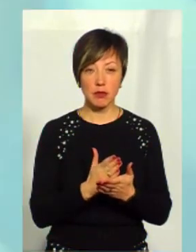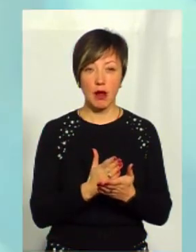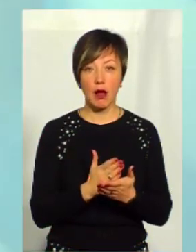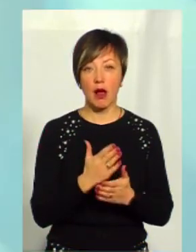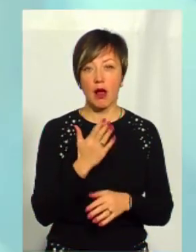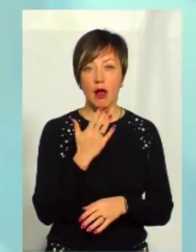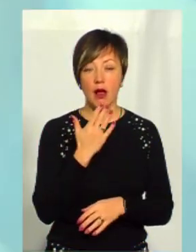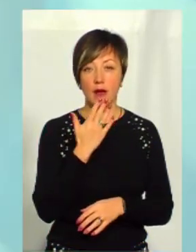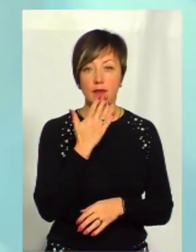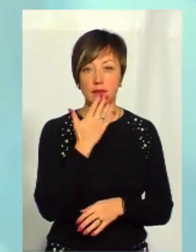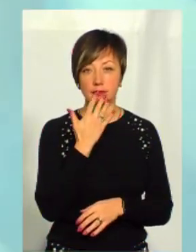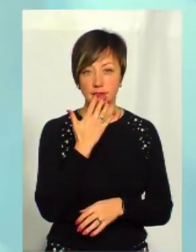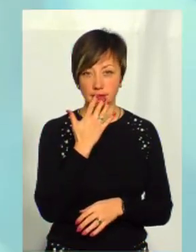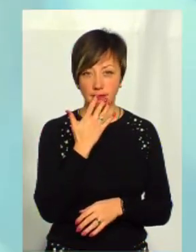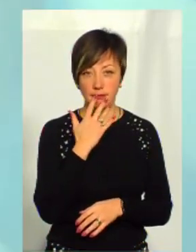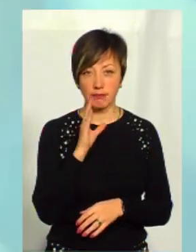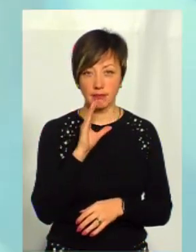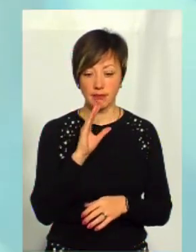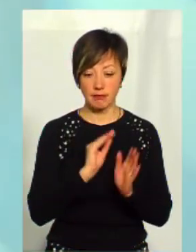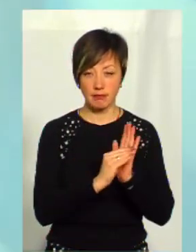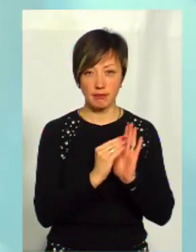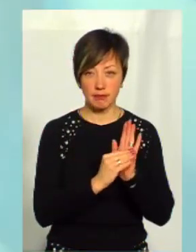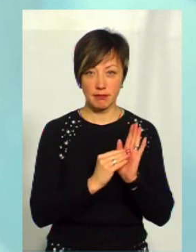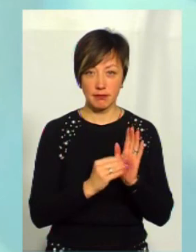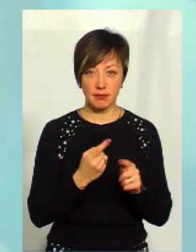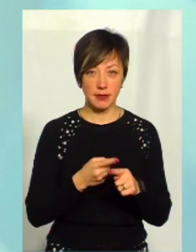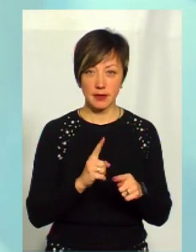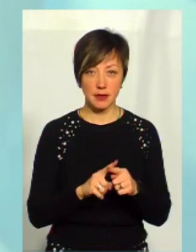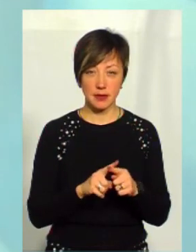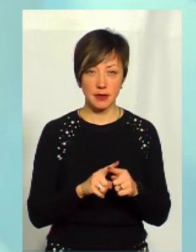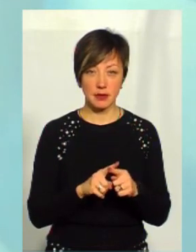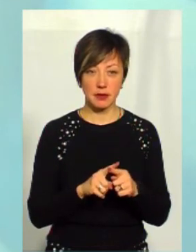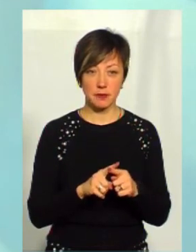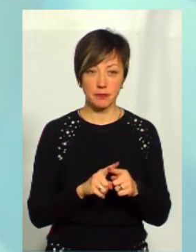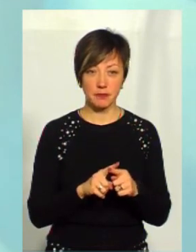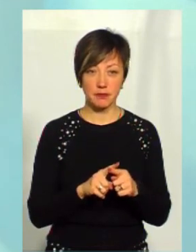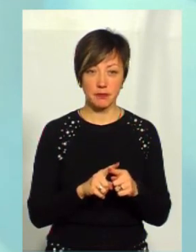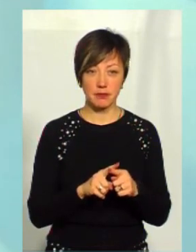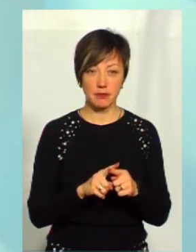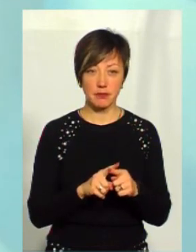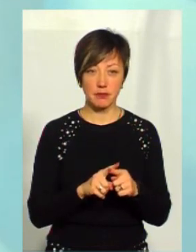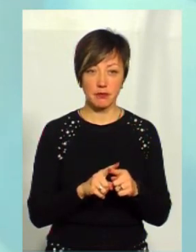латинській мові, і звичайно, це є, ну, я би сказав би, це